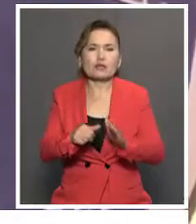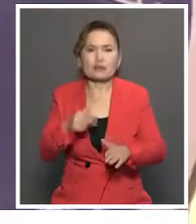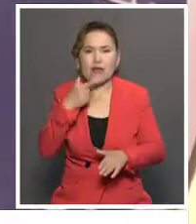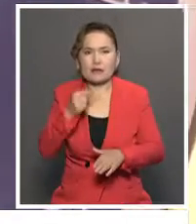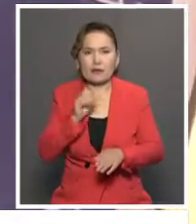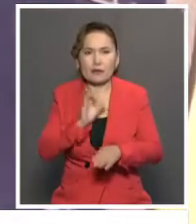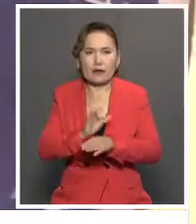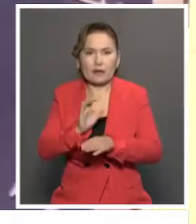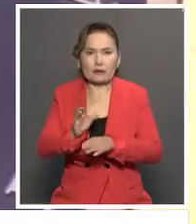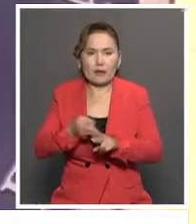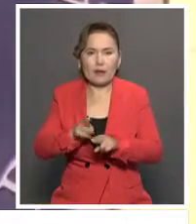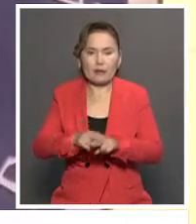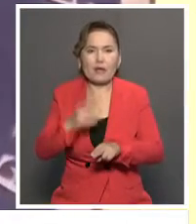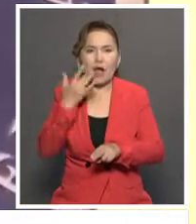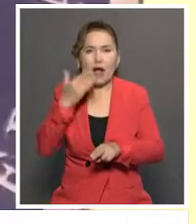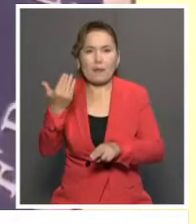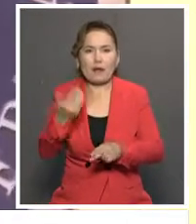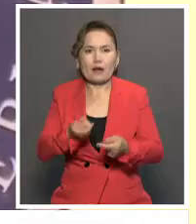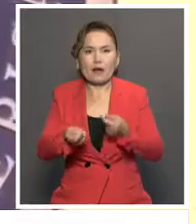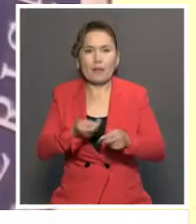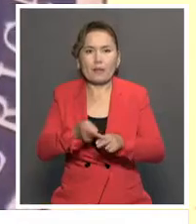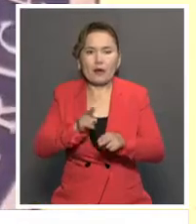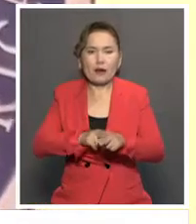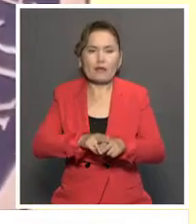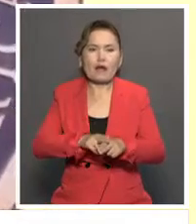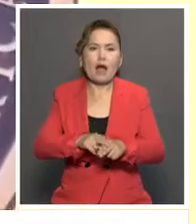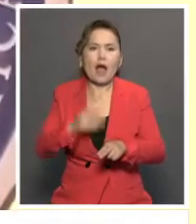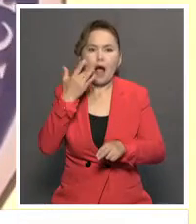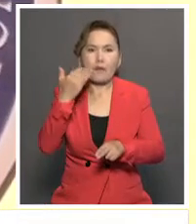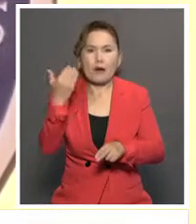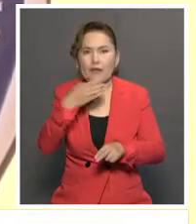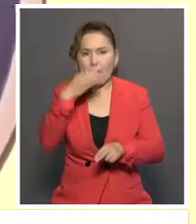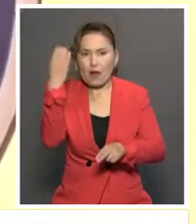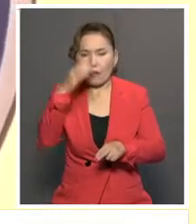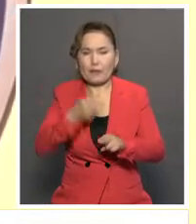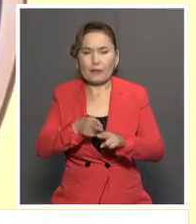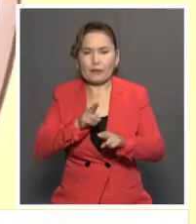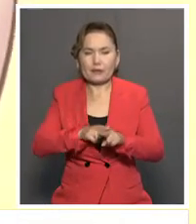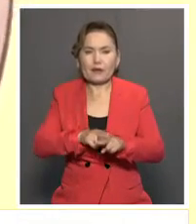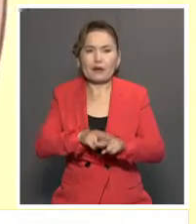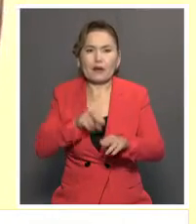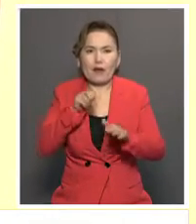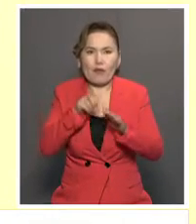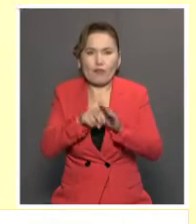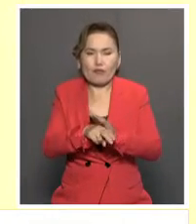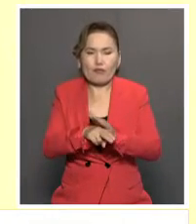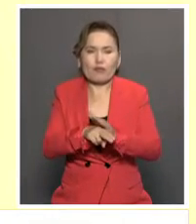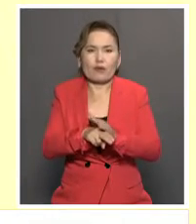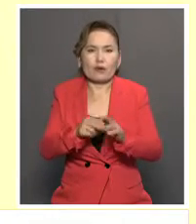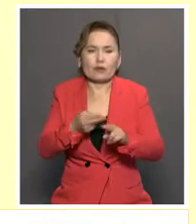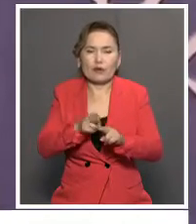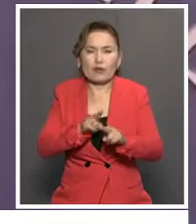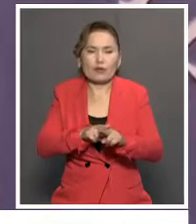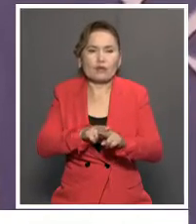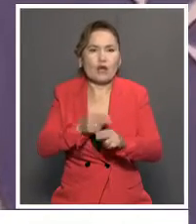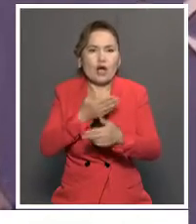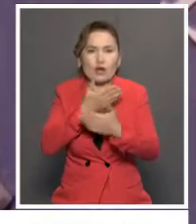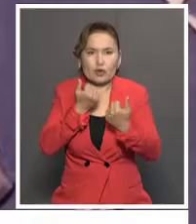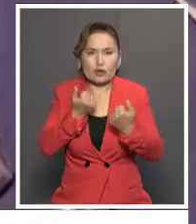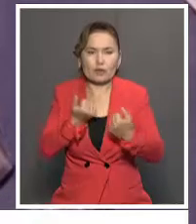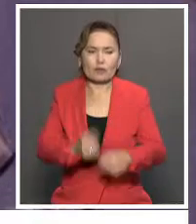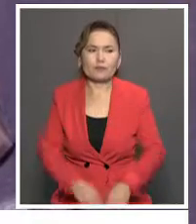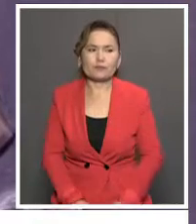Құрама Штаттардың мемлекеттік департаменті бұл жағдайды Америка Ауғанстанды тастап кетіп барады деп сипаттауға қарсылық білдіріп